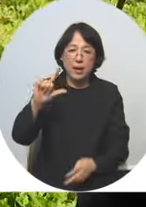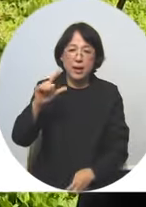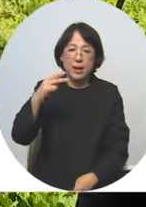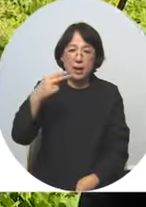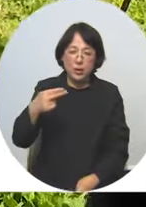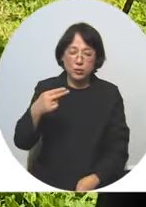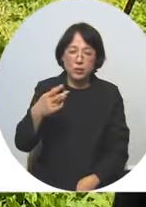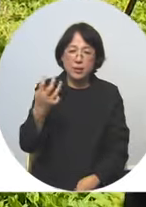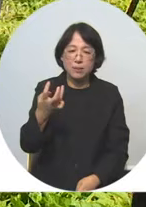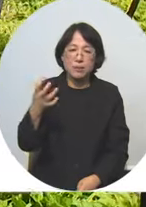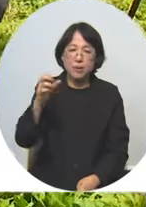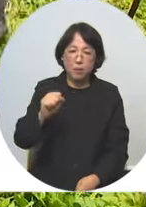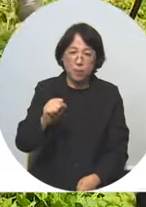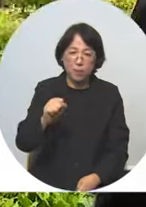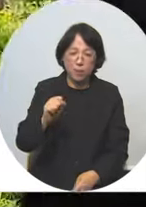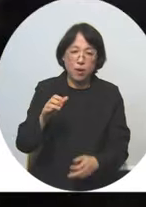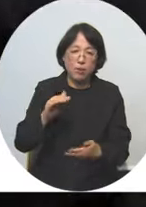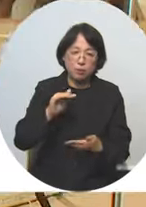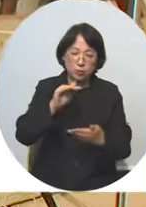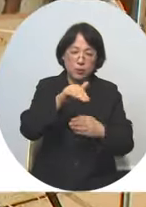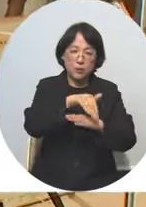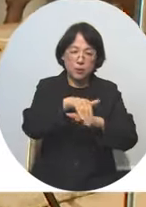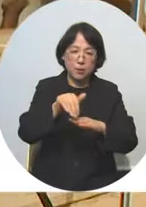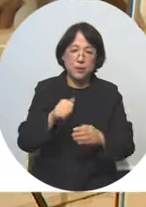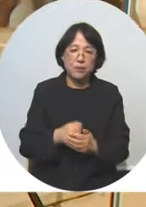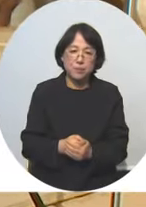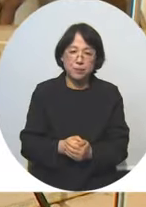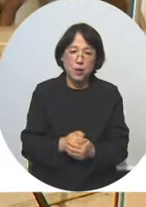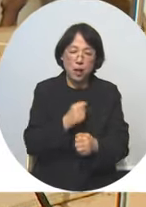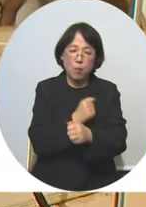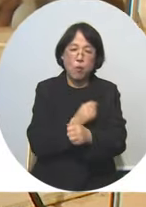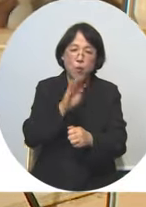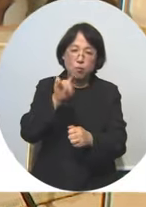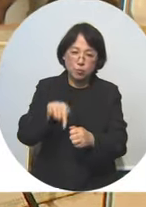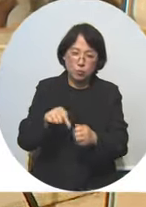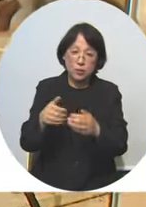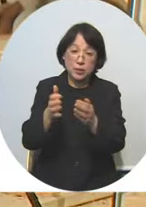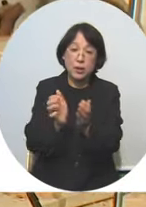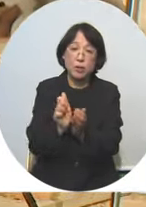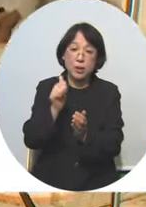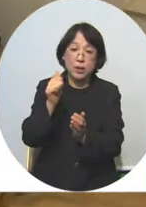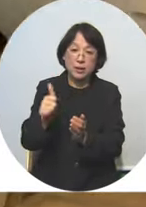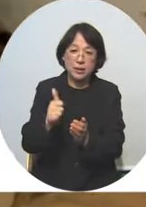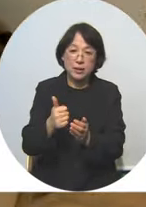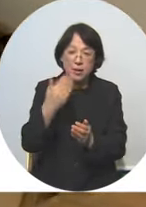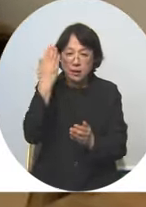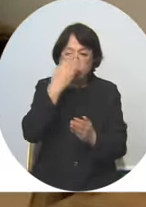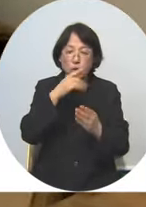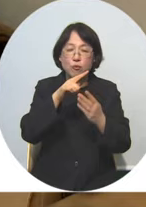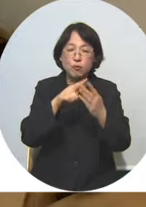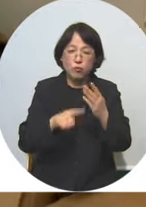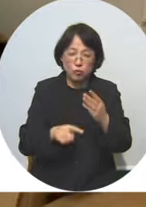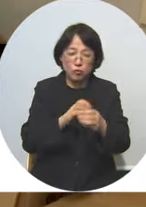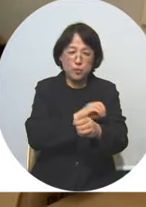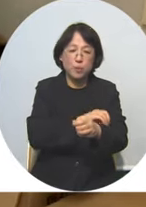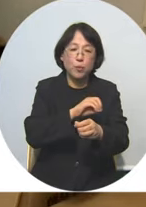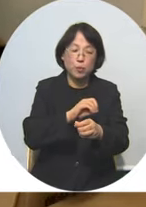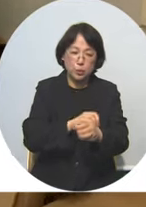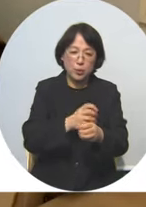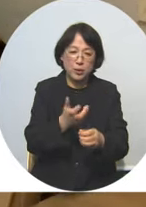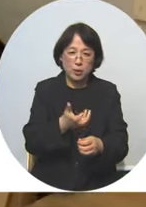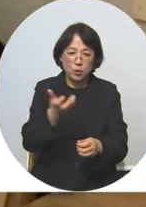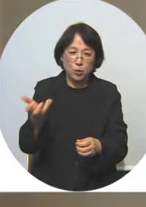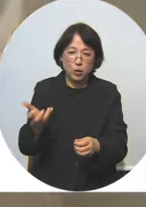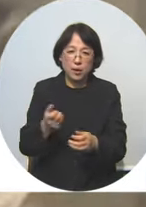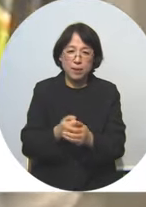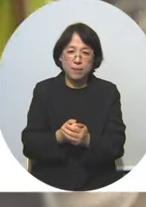원을 투입할 예정입니다. 강정의 보훈부 장관은 협약식 체결 이후 청주시 오송읍으로 이동해 월남전 참전